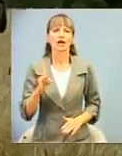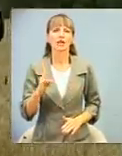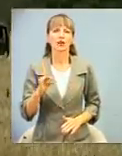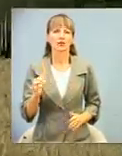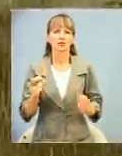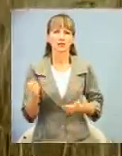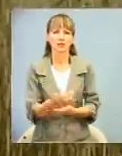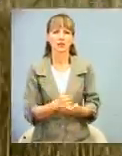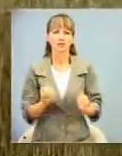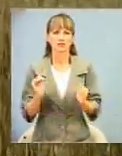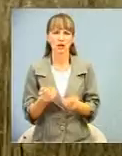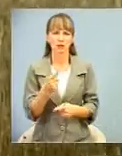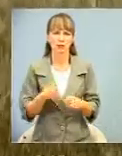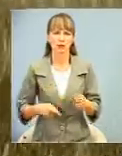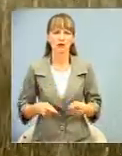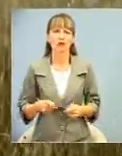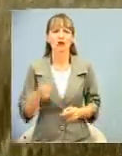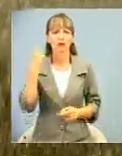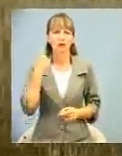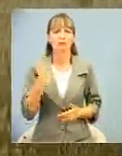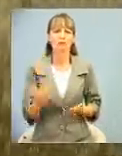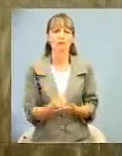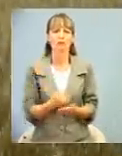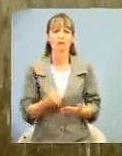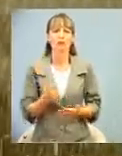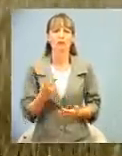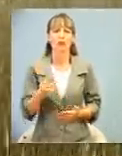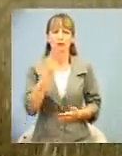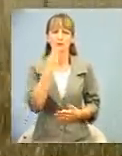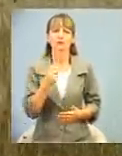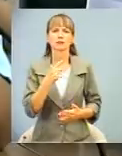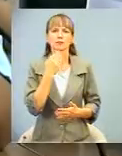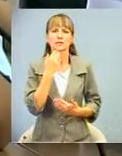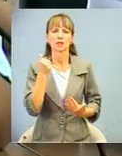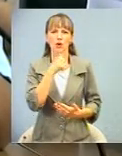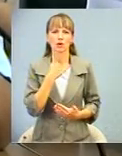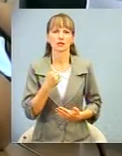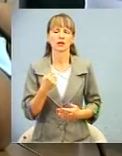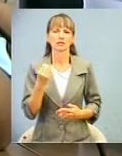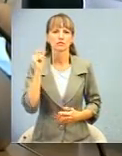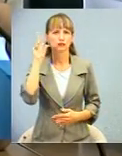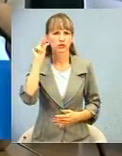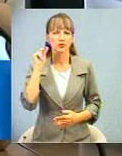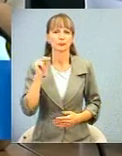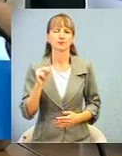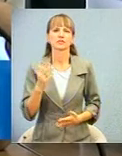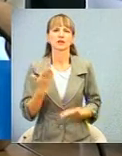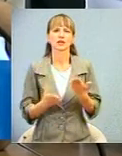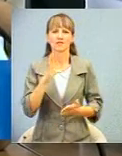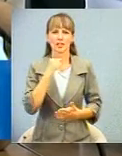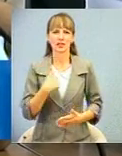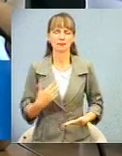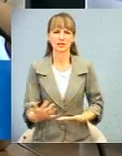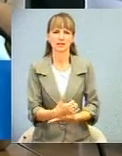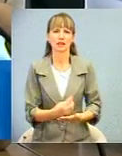половину менше, хоча й сподіваються дотягнути до звичної для останніх років цифри. Якщо вдасться нам